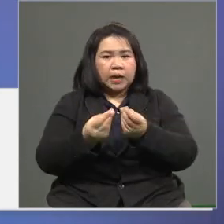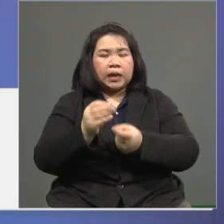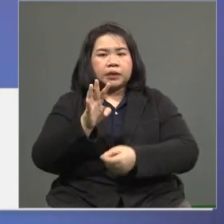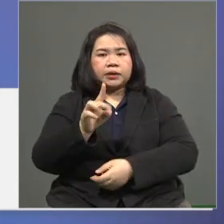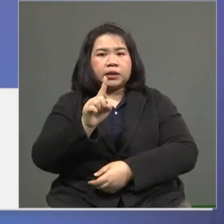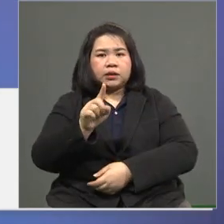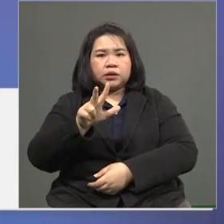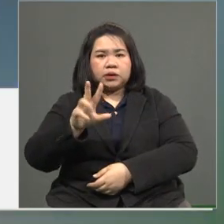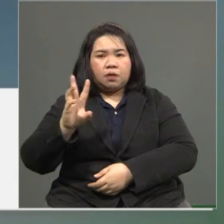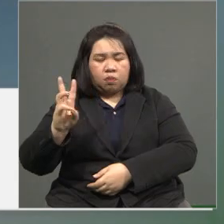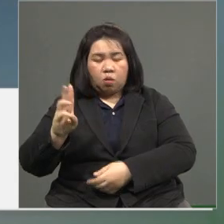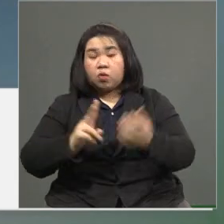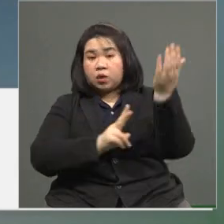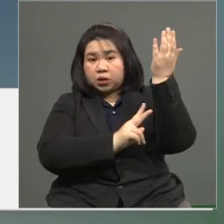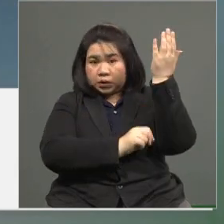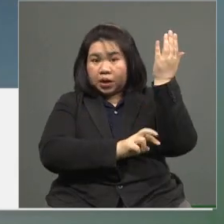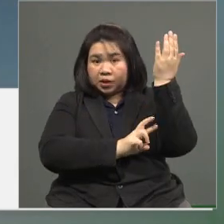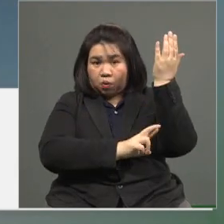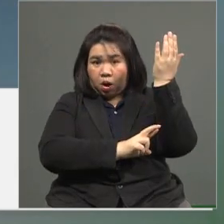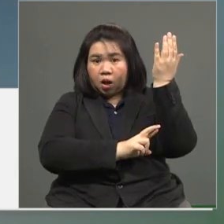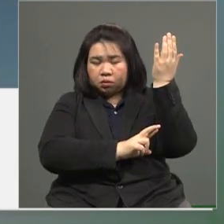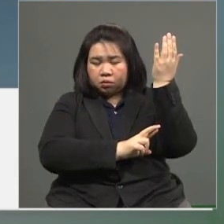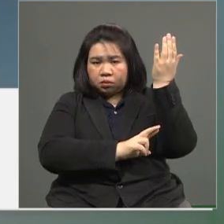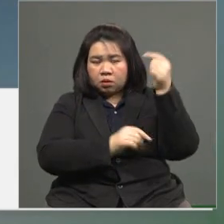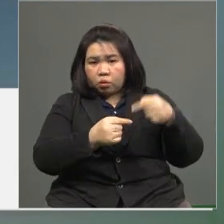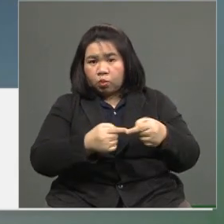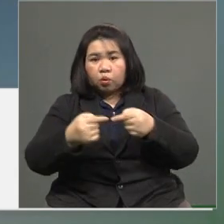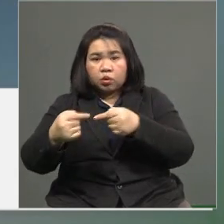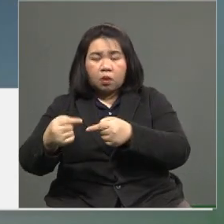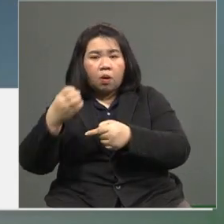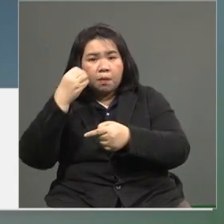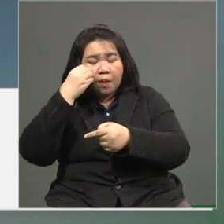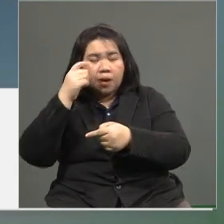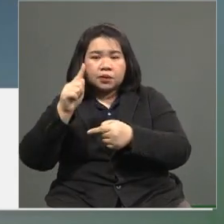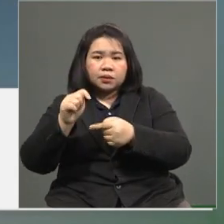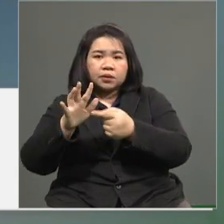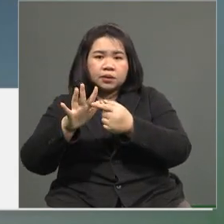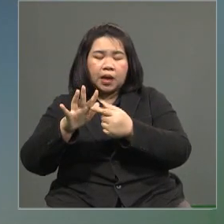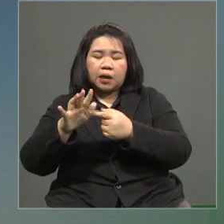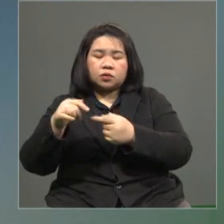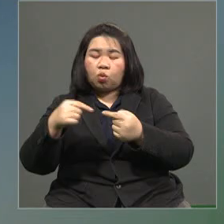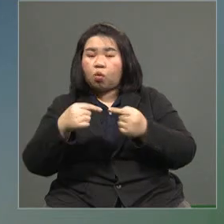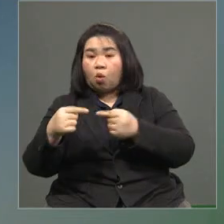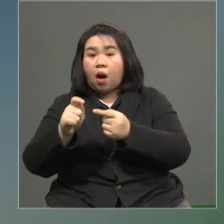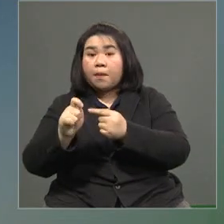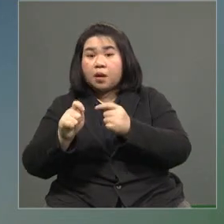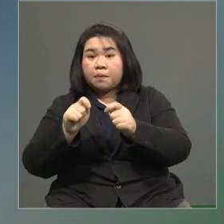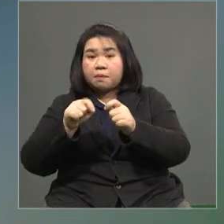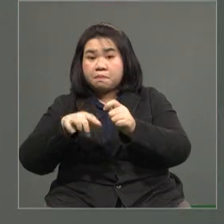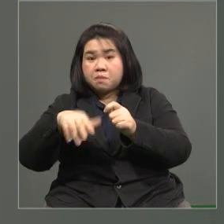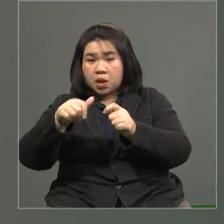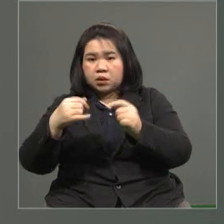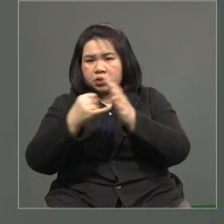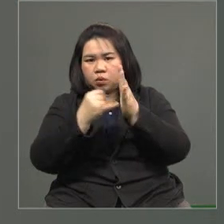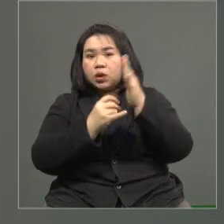นราธิวาสบ้านปาเซปูเต๊ะตอนบ้านบาโรปูดบ้านตารอำเภอเมืองนราธิวาสจังหวัดนราธิวาส